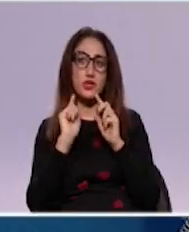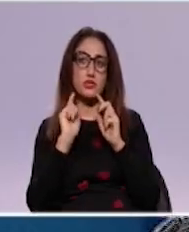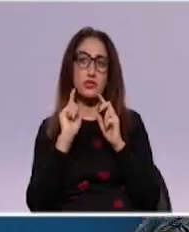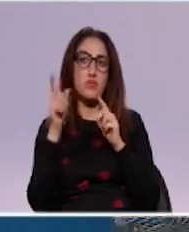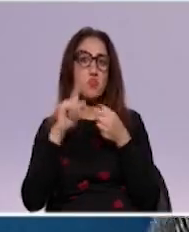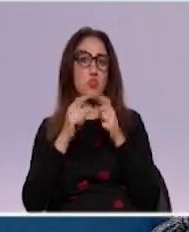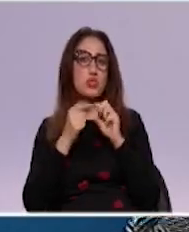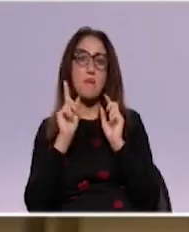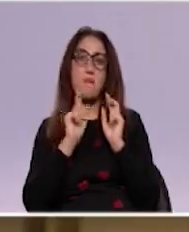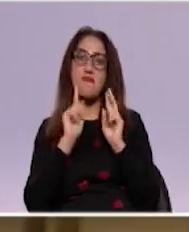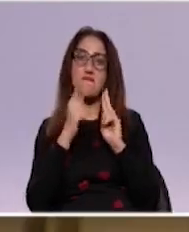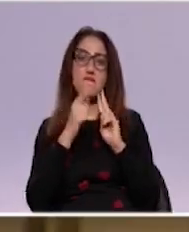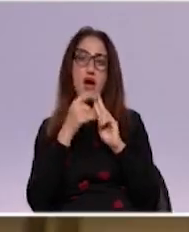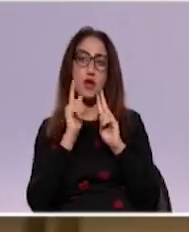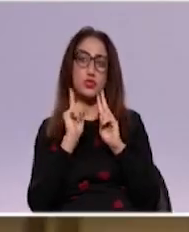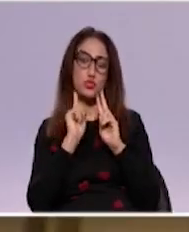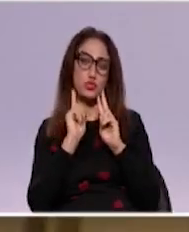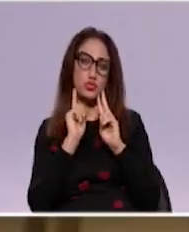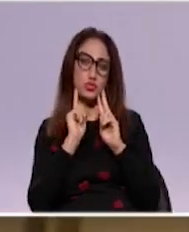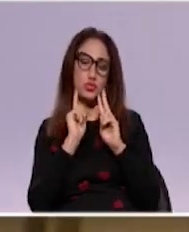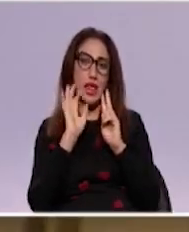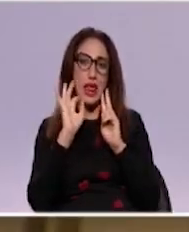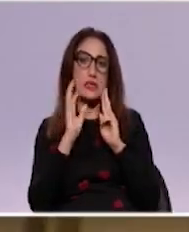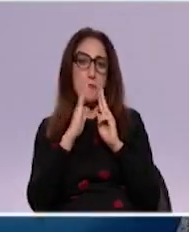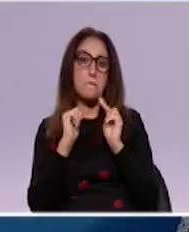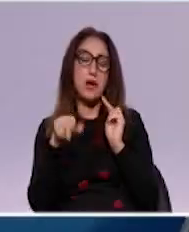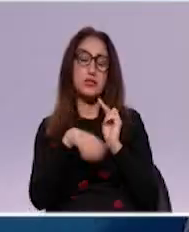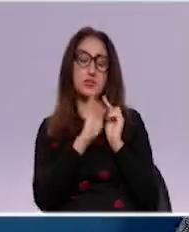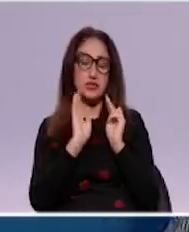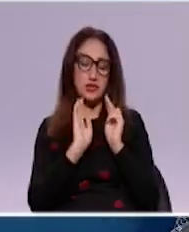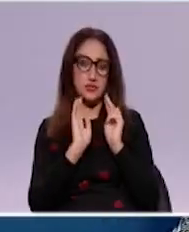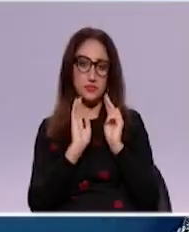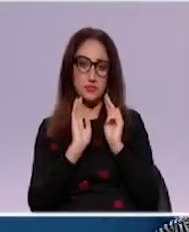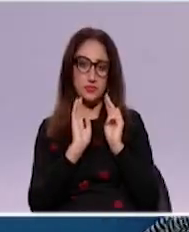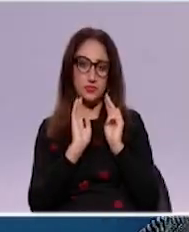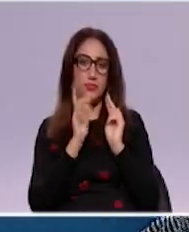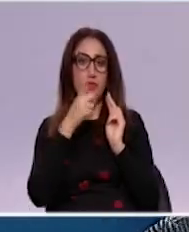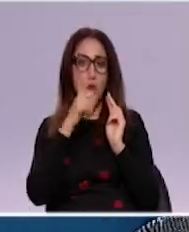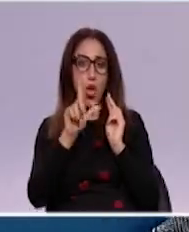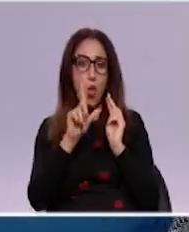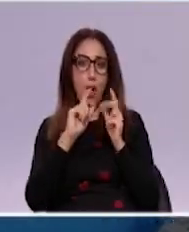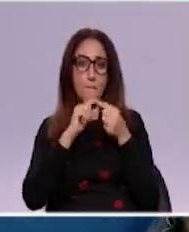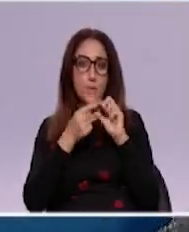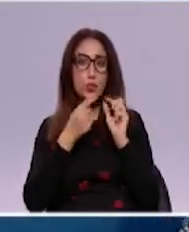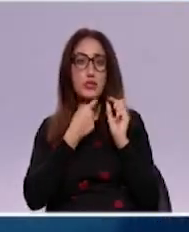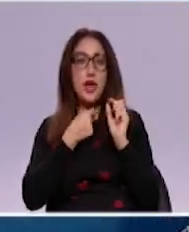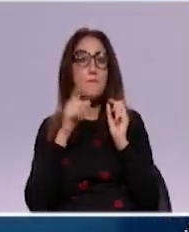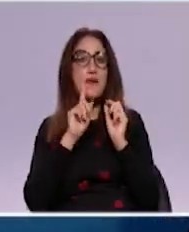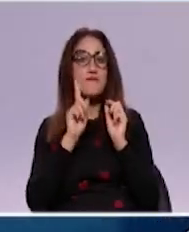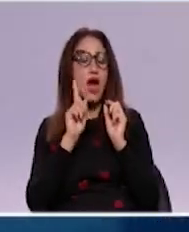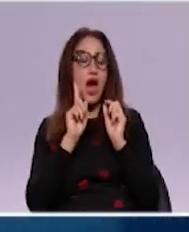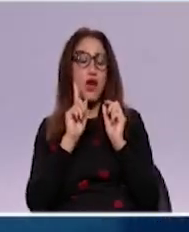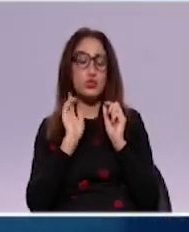بورسعيدي، دول الاثنين مش هينفع. كان عمرو بينطق بورسعيد ساعتها. ودي لهجه انا بحبها على فكره. لكن ما